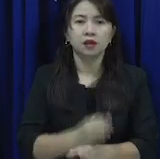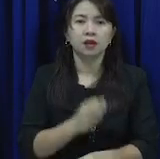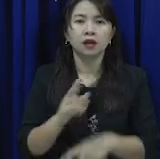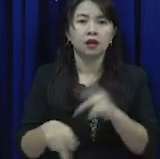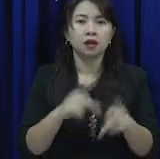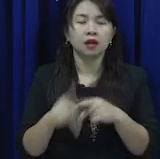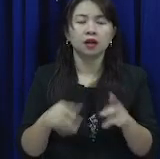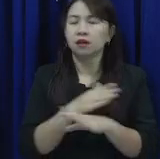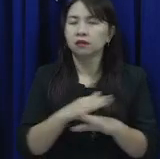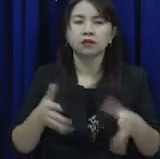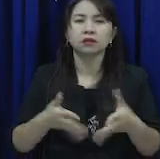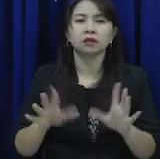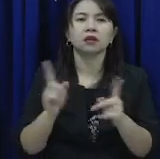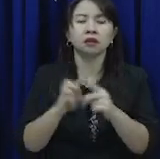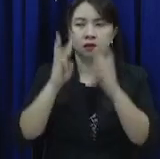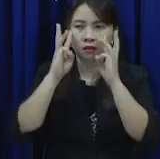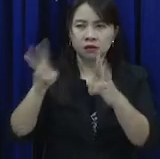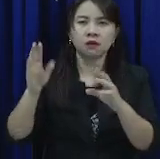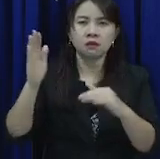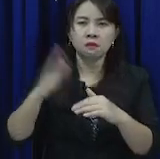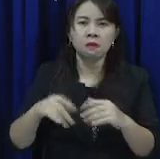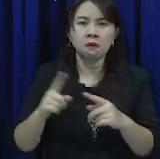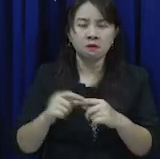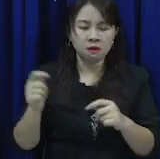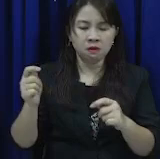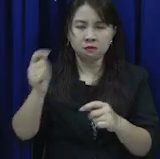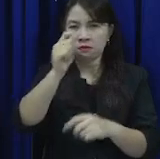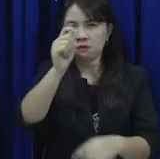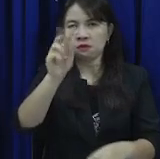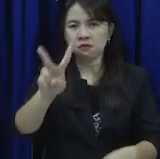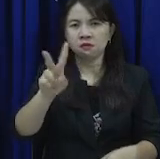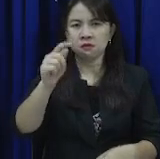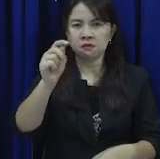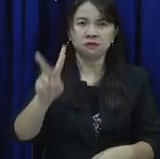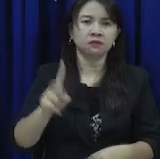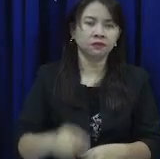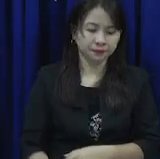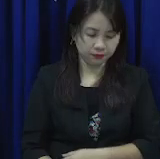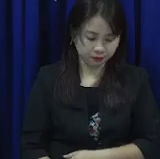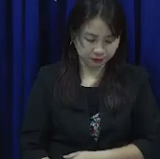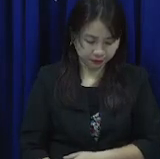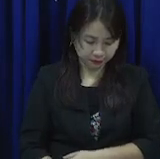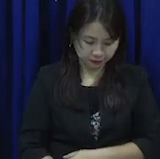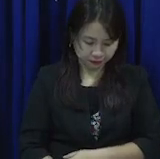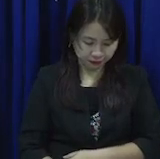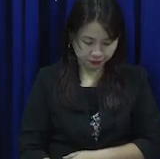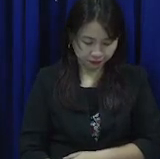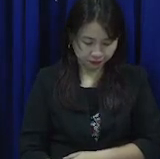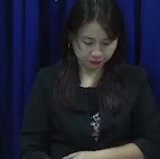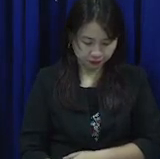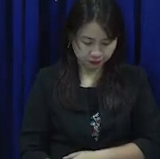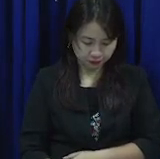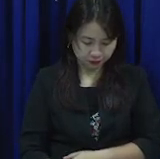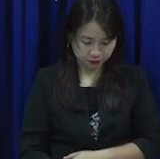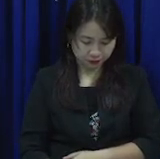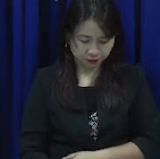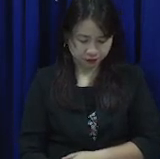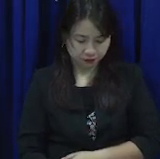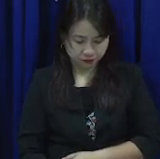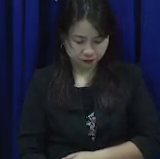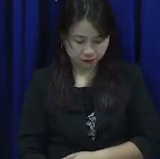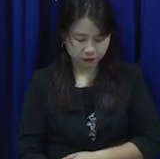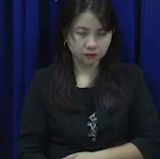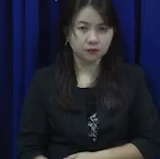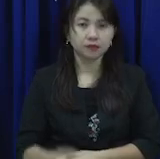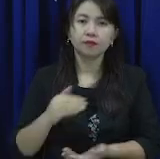Syempre kung nasa ibang bansang Nam masahe ka pa hindi h nating pilan lagyan ng pilosopohan yan you see